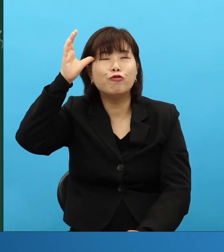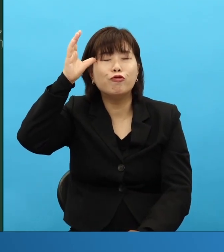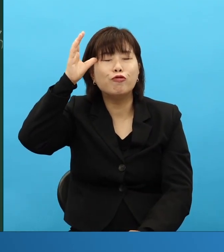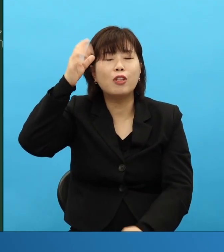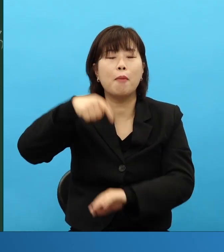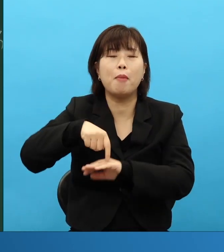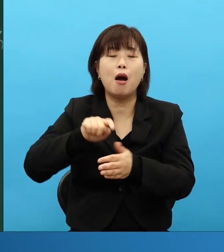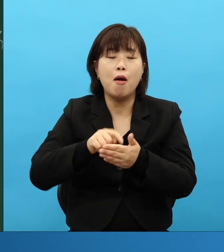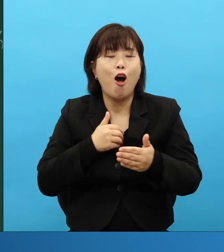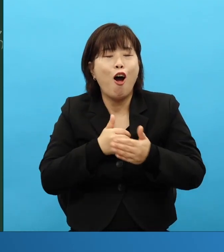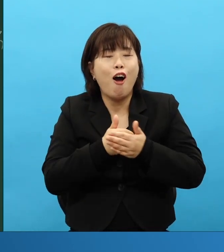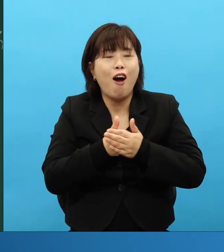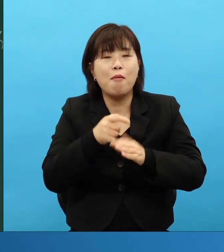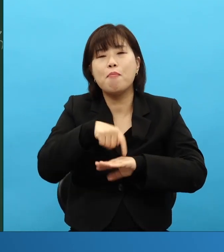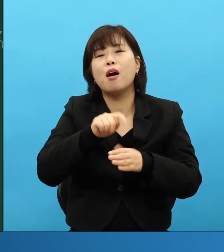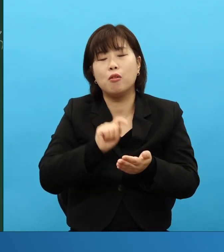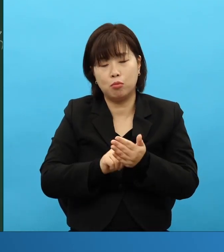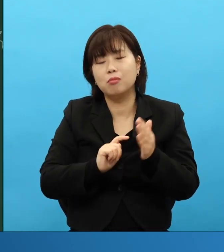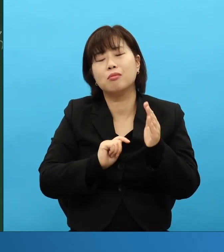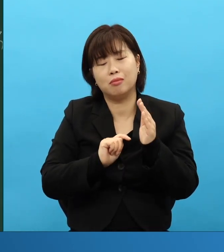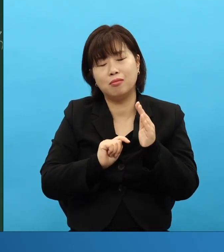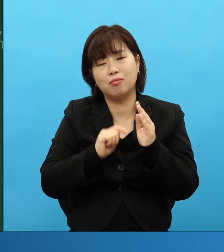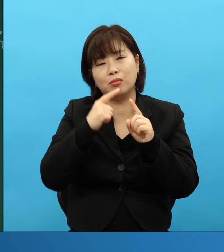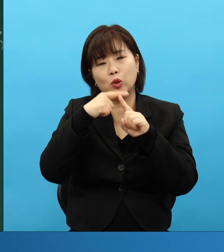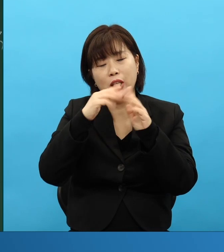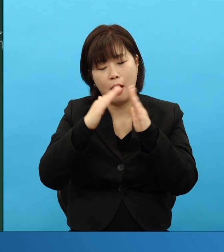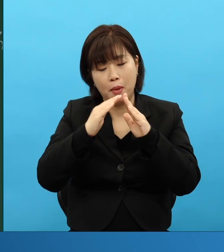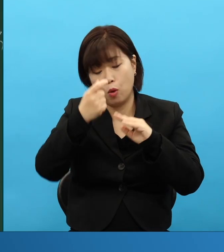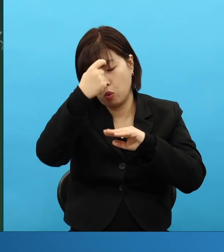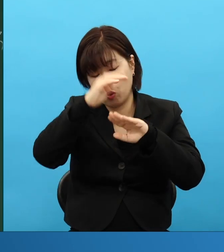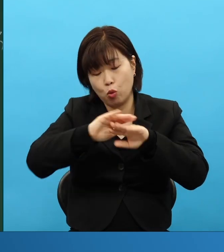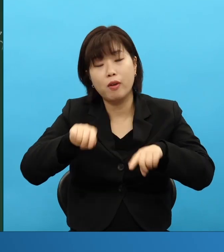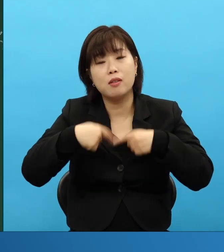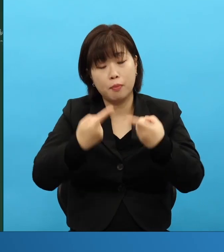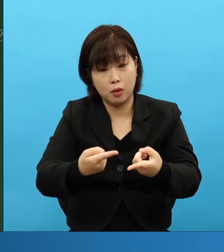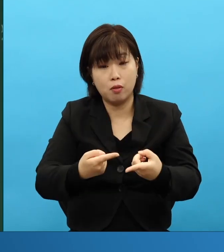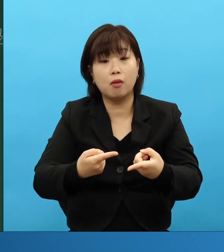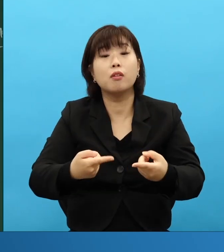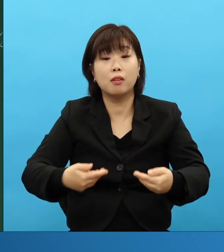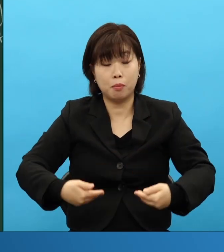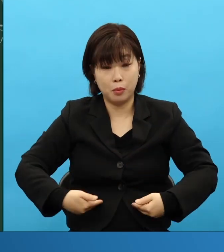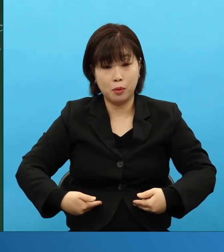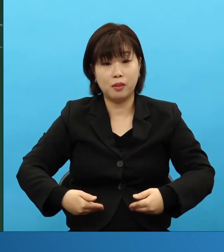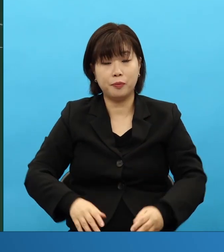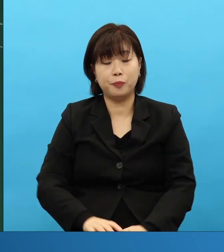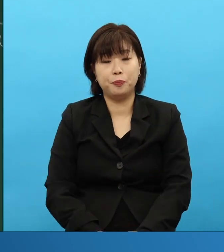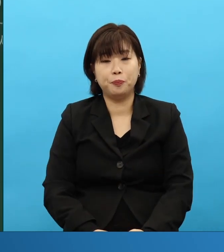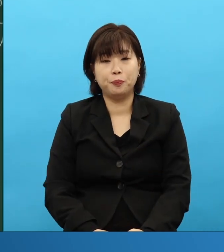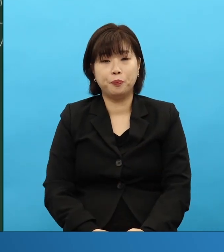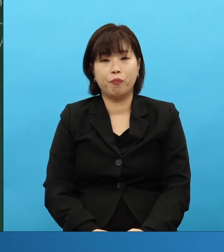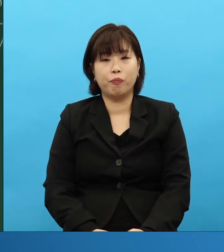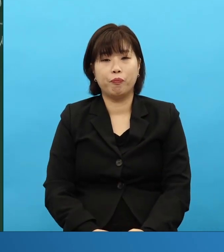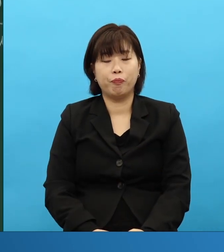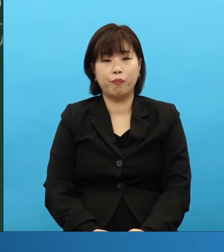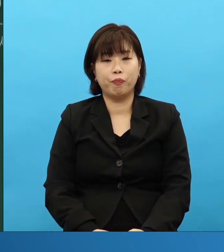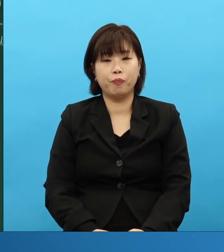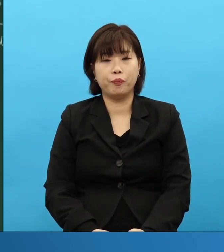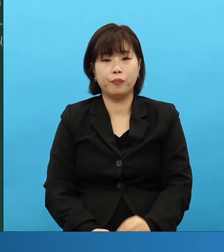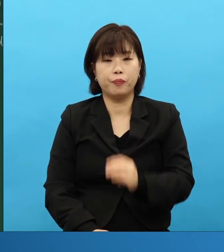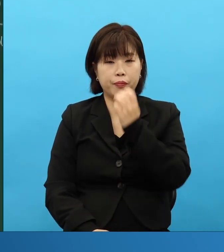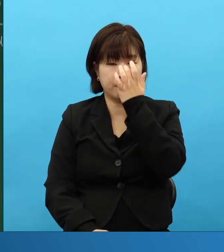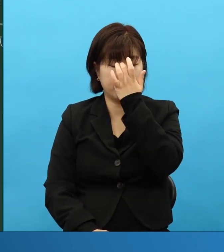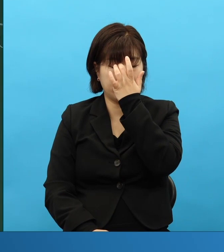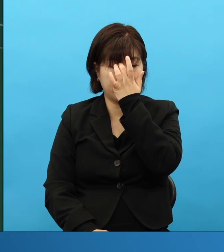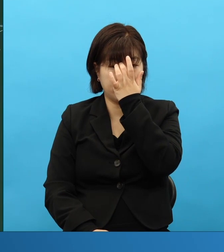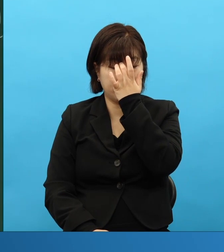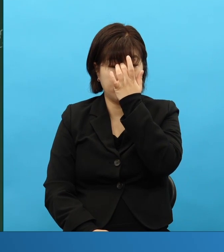What is God going to say tomorrow? 이렇게 됩니다. That's what happens. 여리고 작전. That was Operation